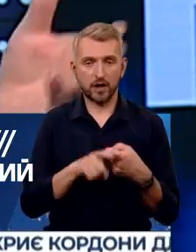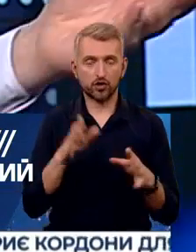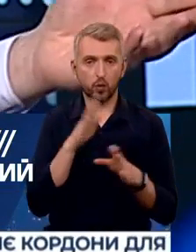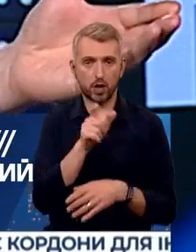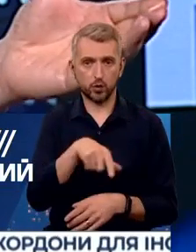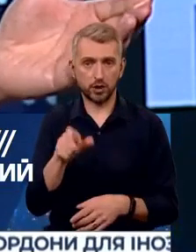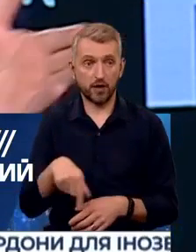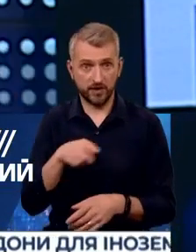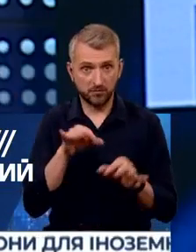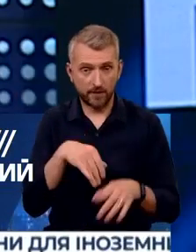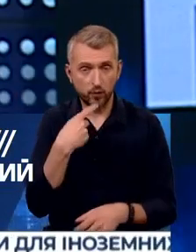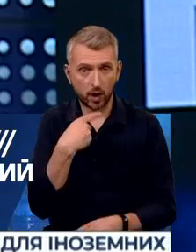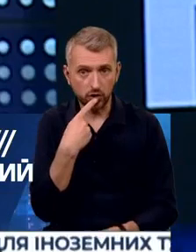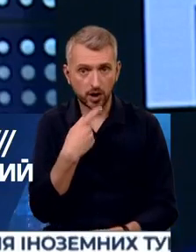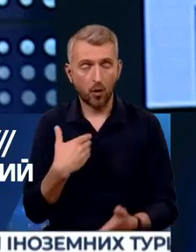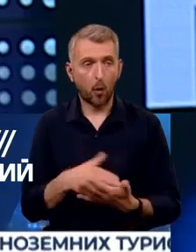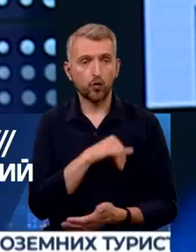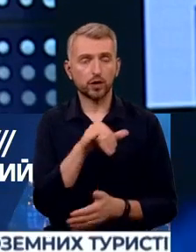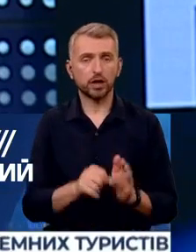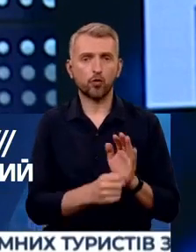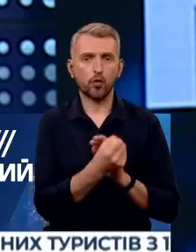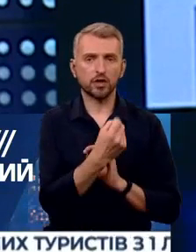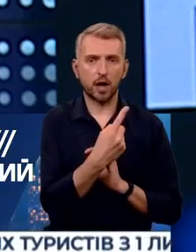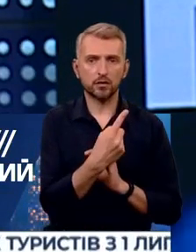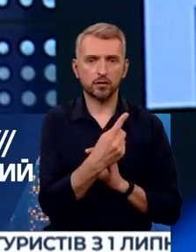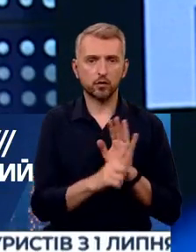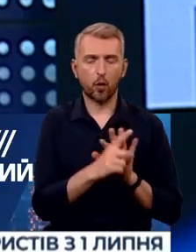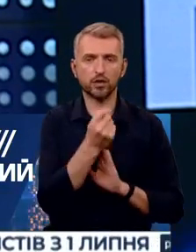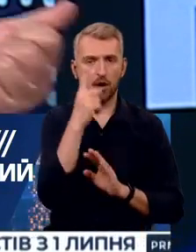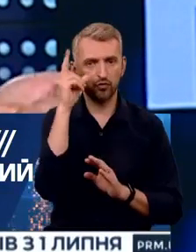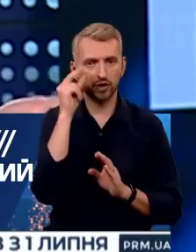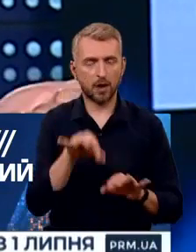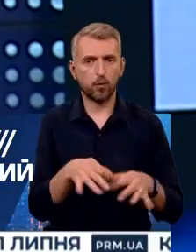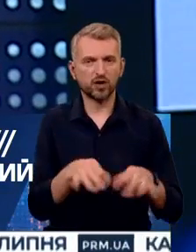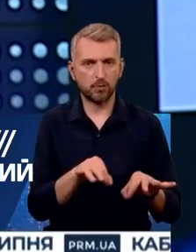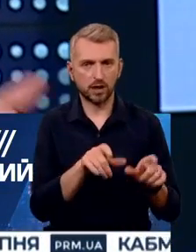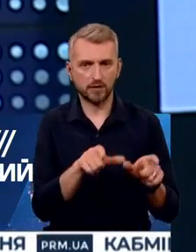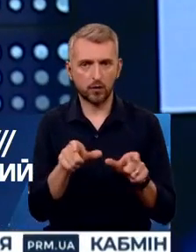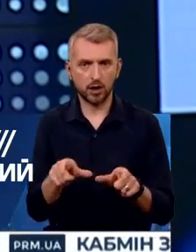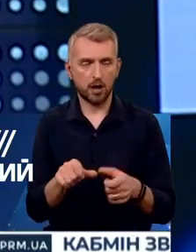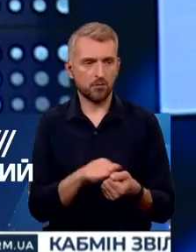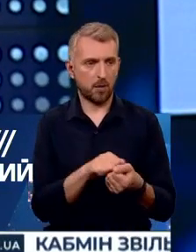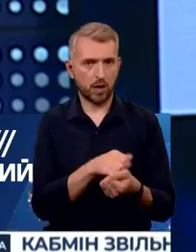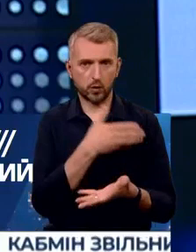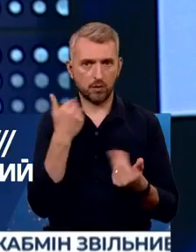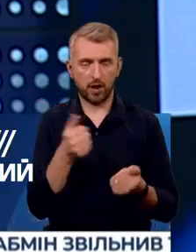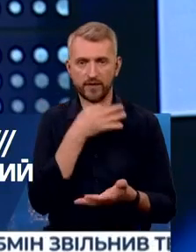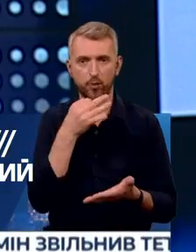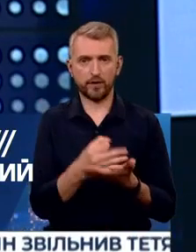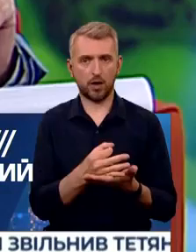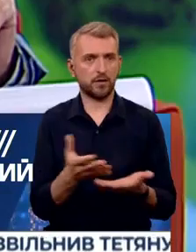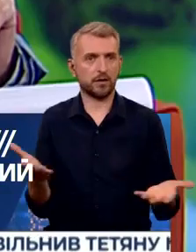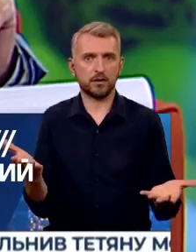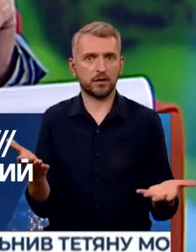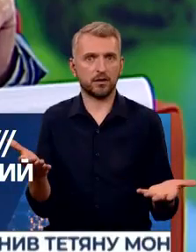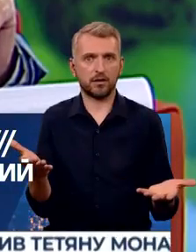людей. Ви ж правильно кажете, от у них з 11 там послаблення цих заходів. Паперу немає, відповідальність дамоклів меч над